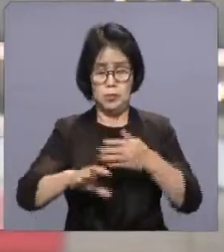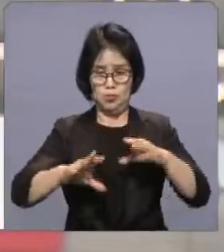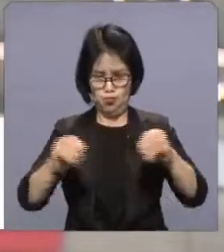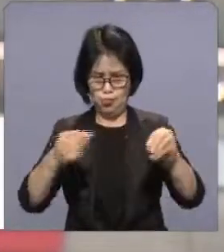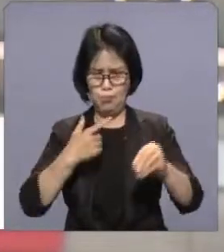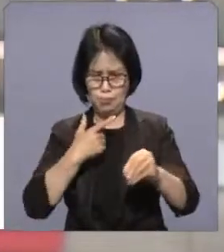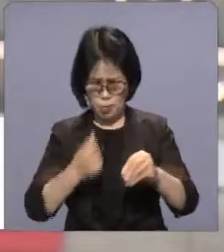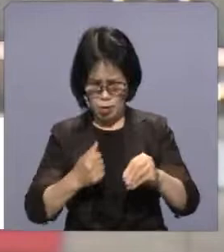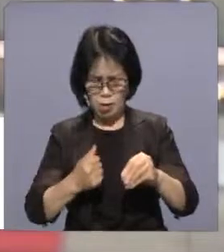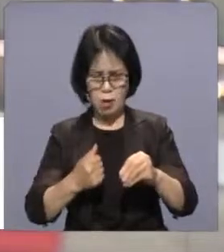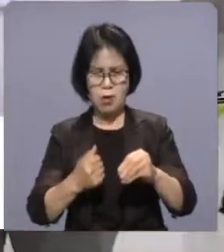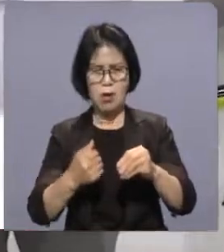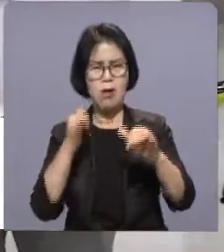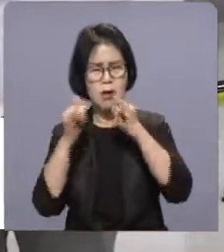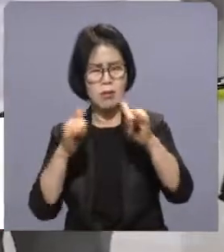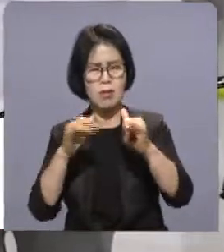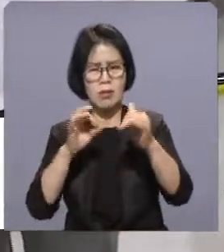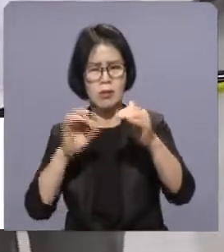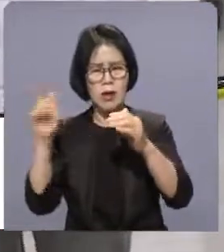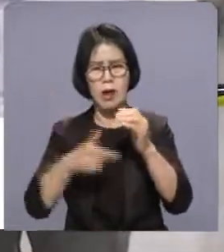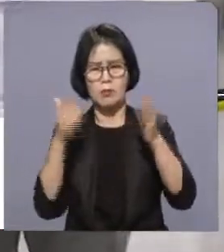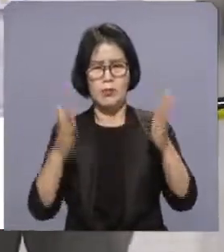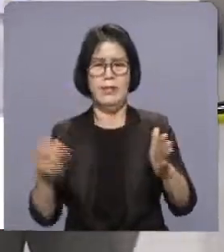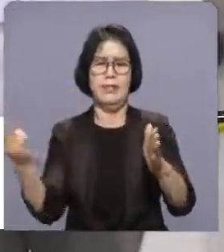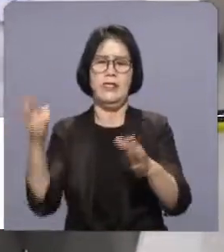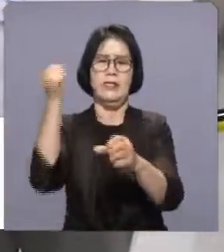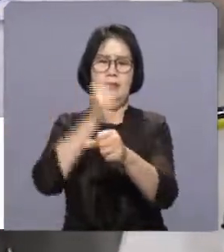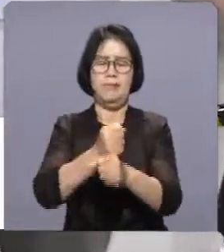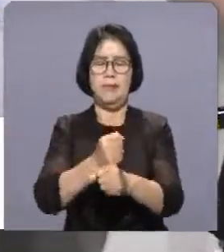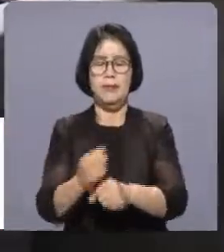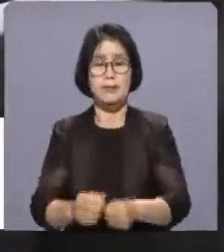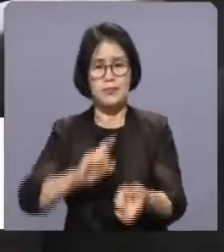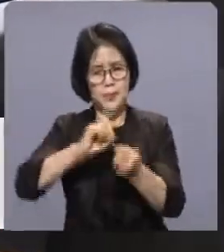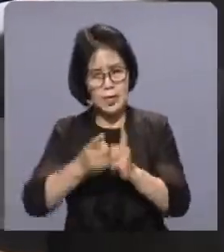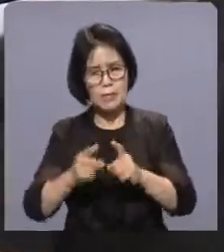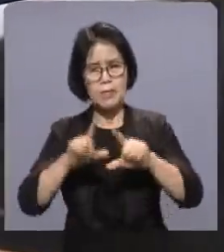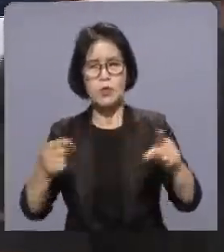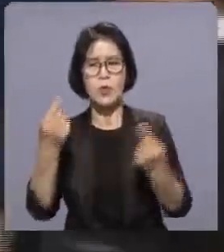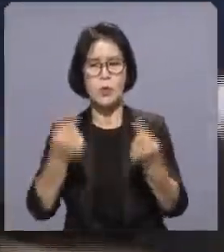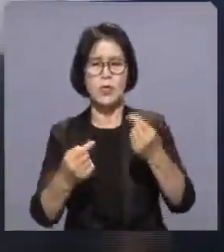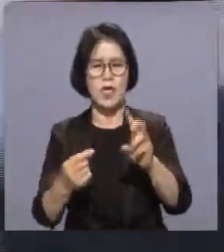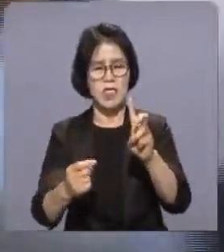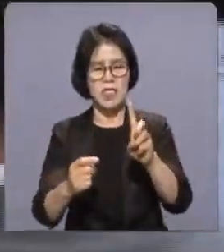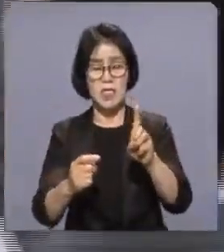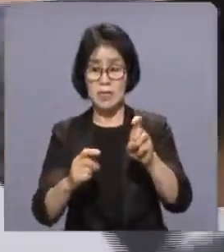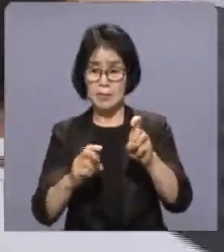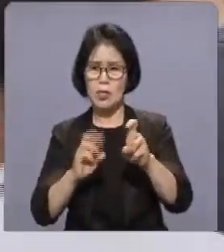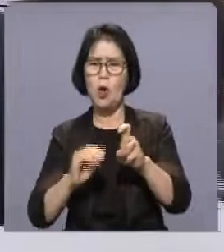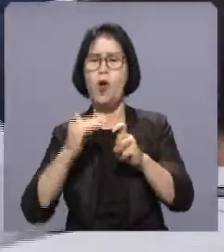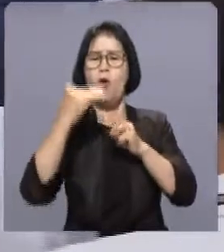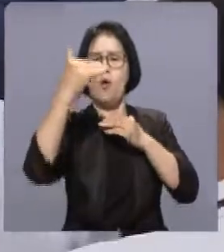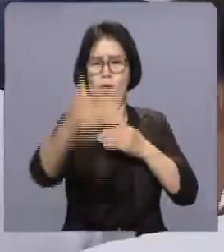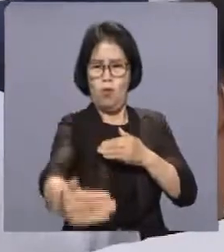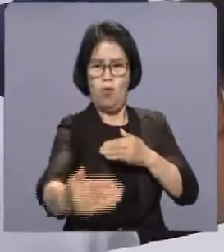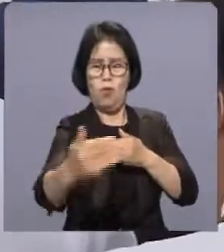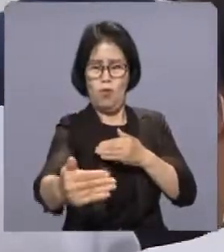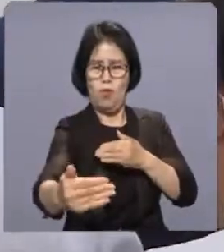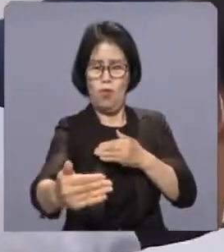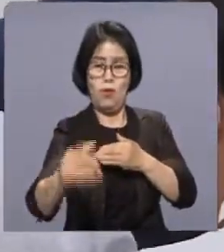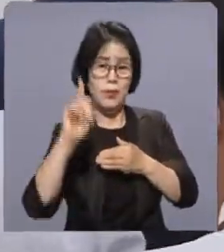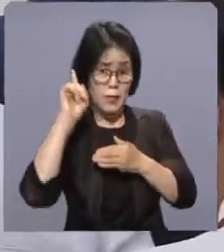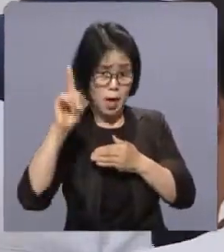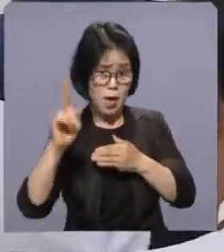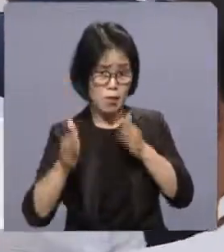중단하겠다던 도어 스태핑을 하루 만에 재개한 겁니다. 대신 평소보다 10m 정도 떨어져 내일 중대본